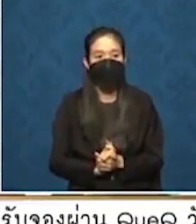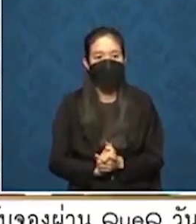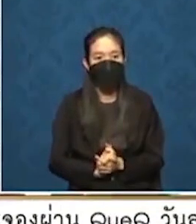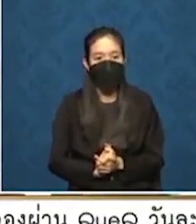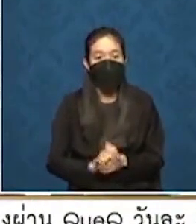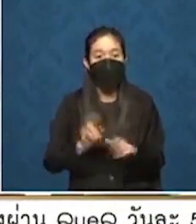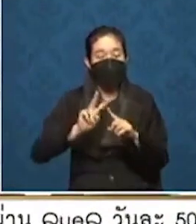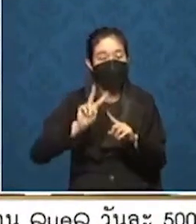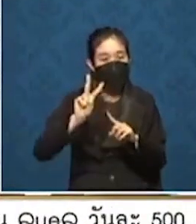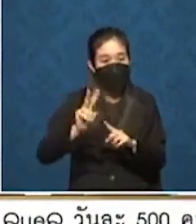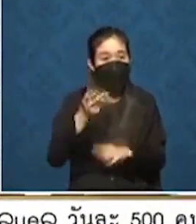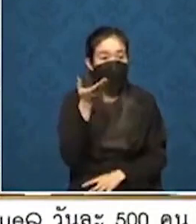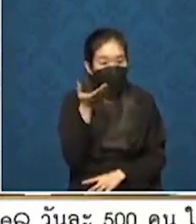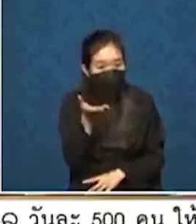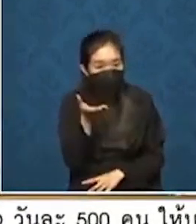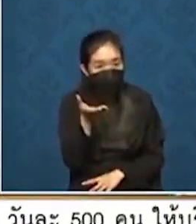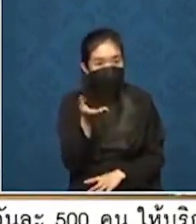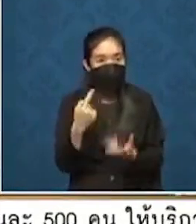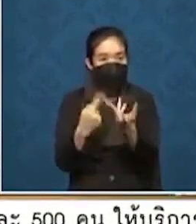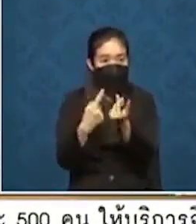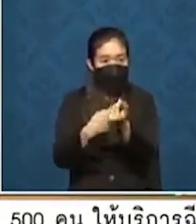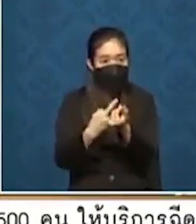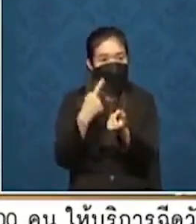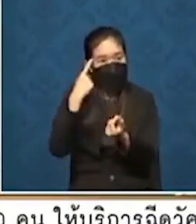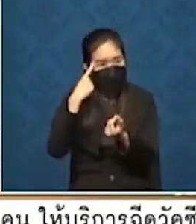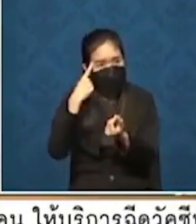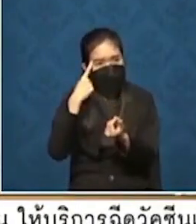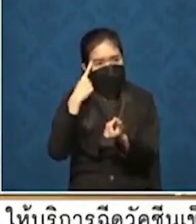การขอนับองคพระชุมถือเปยัดต Regel หรอไม่